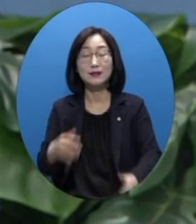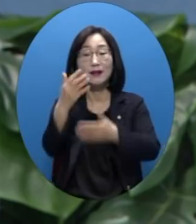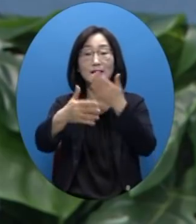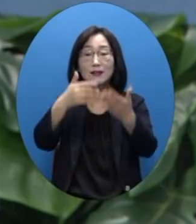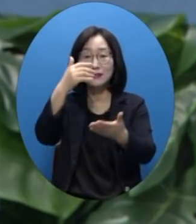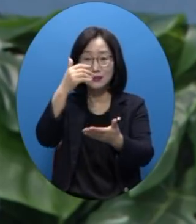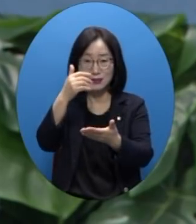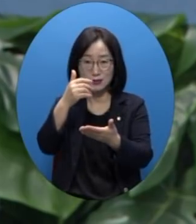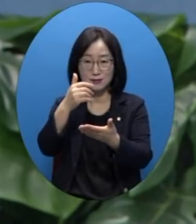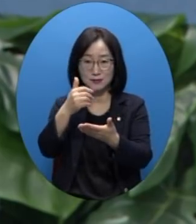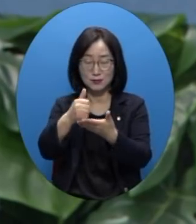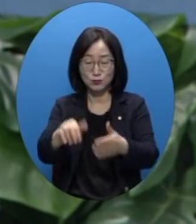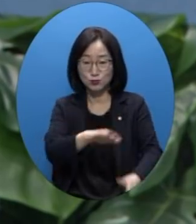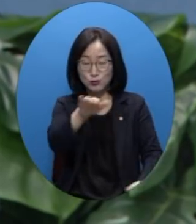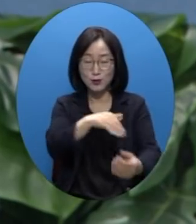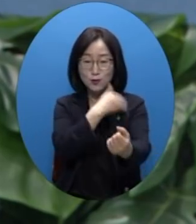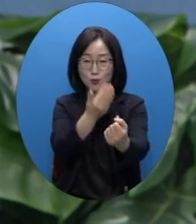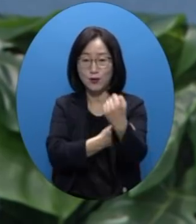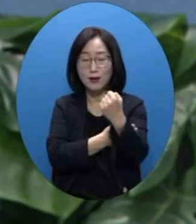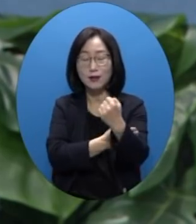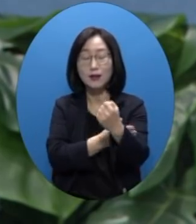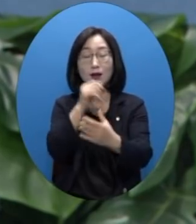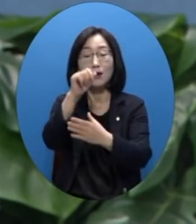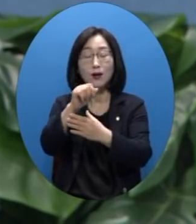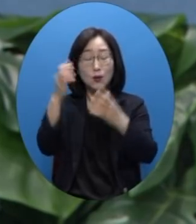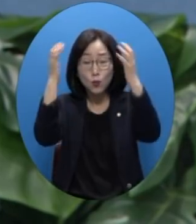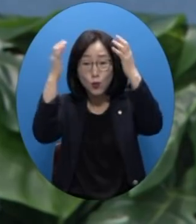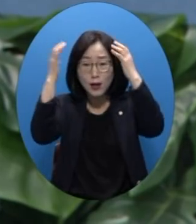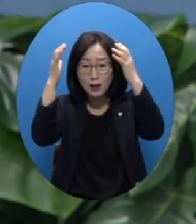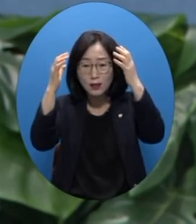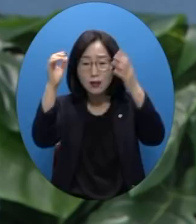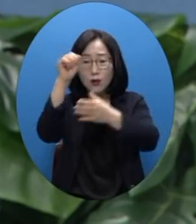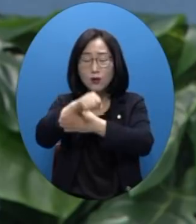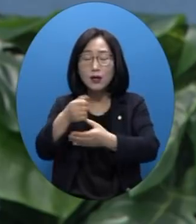하나님께서 우리에게 고난을 허락하신 것은 고난을 통하여 우리가